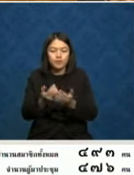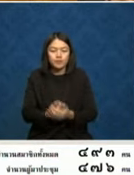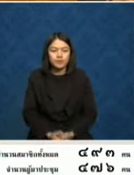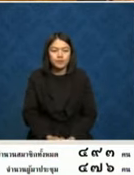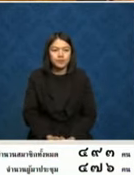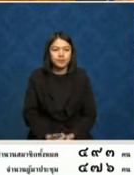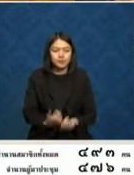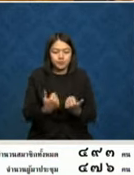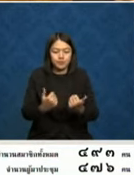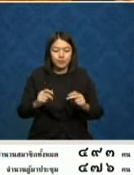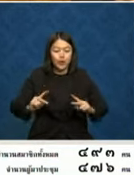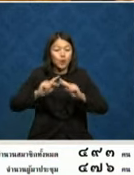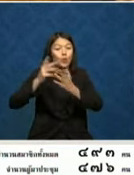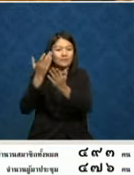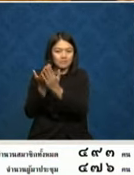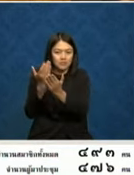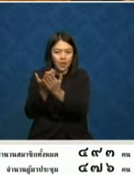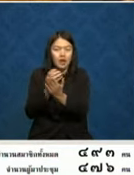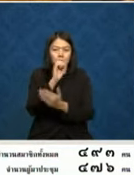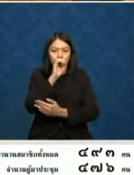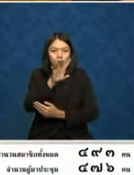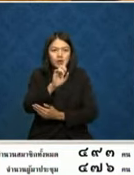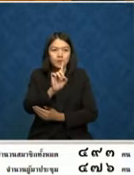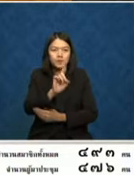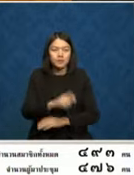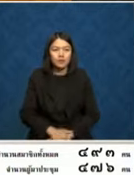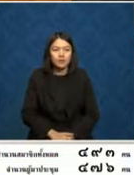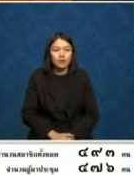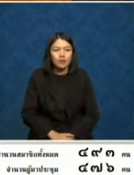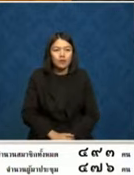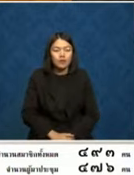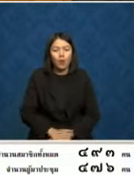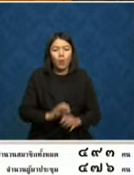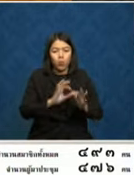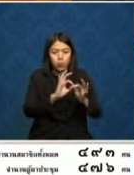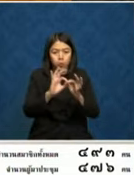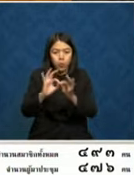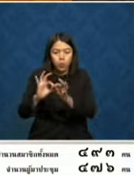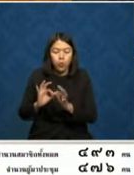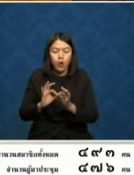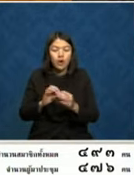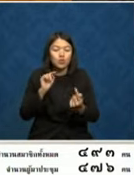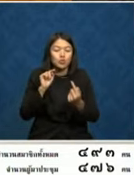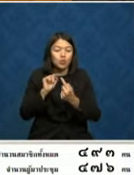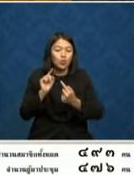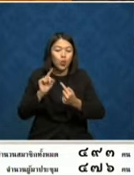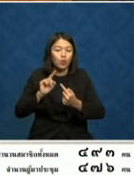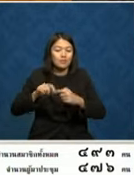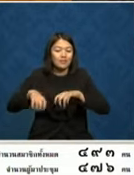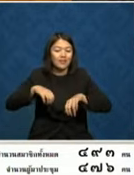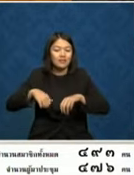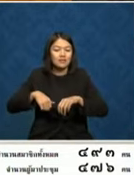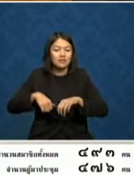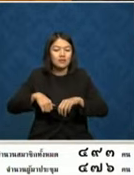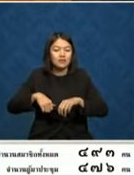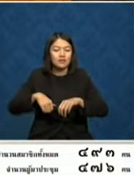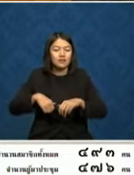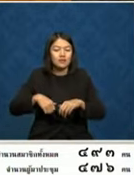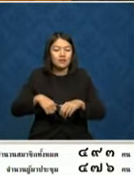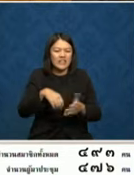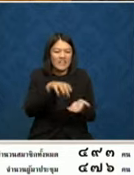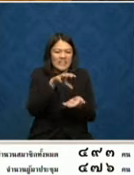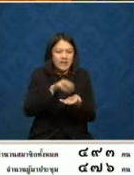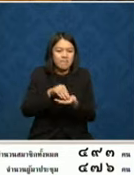ในประเด็นของกระทรวงการคลังผมต้องเริ่มต้นอย่างนี้ครับว่ามีข้อห่วงใยในเรื่องของการจัดเก็บของหน่วยงานจัดเก็บ